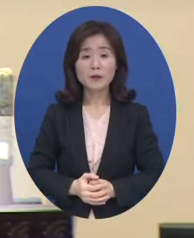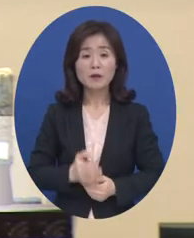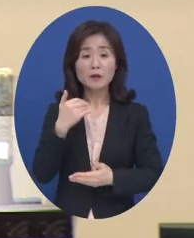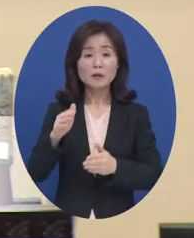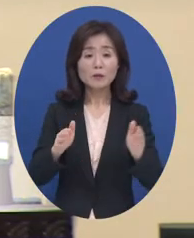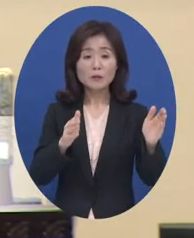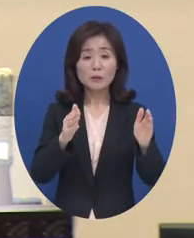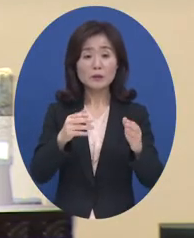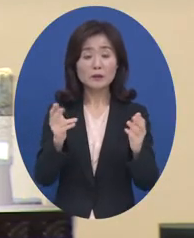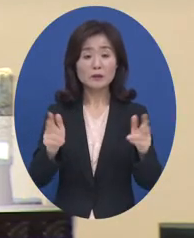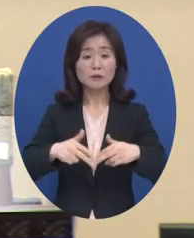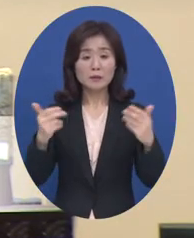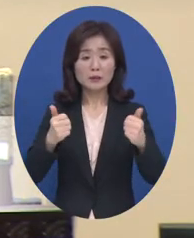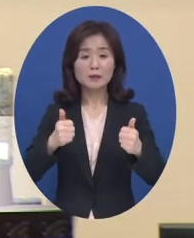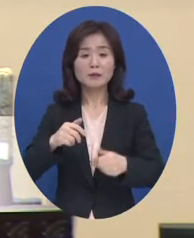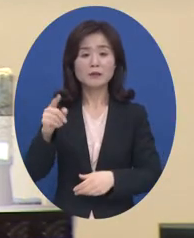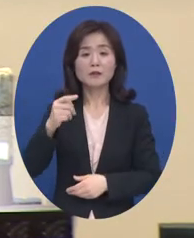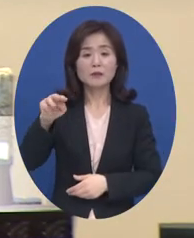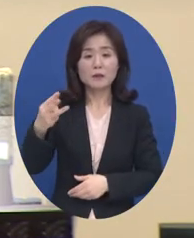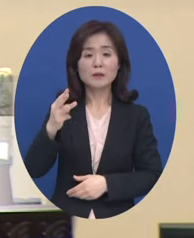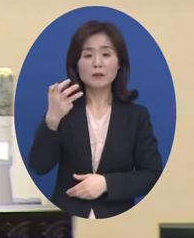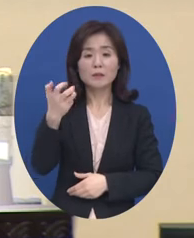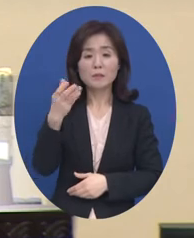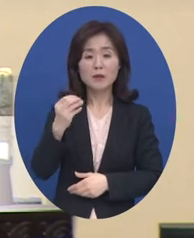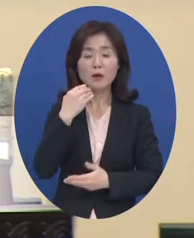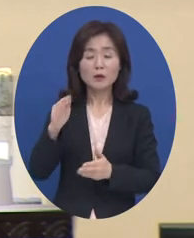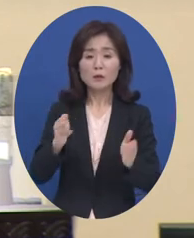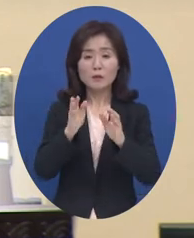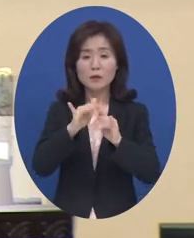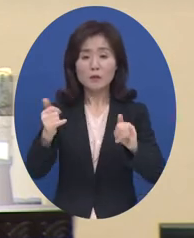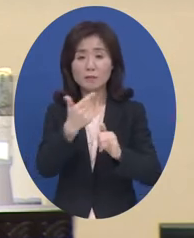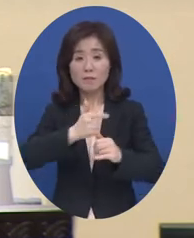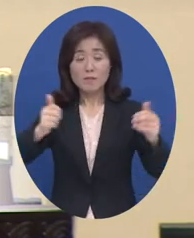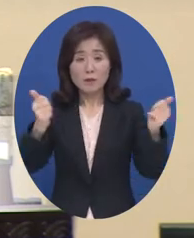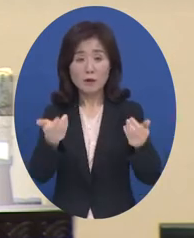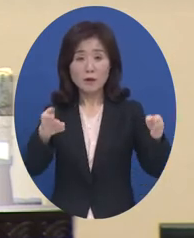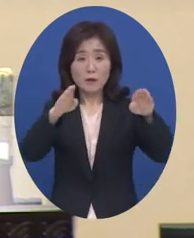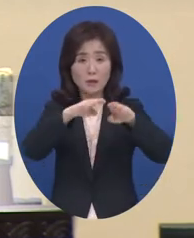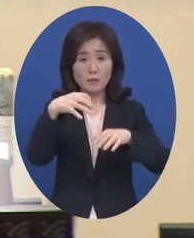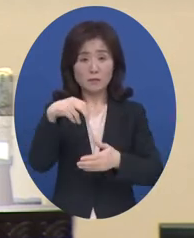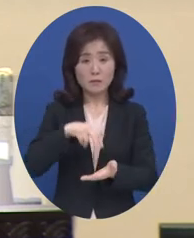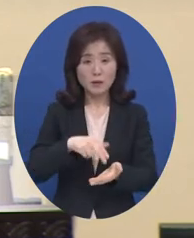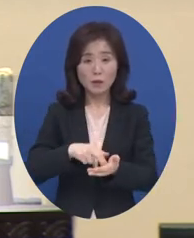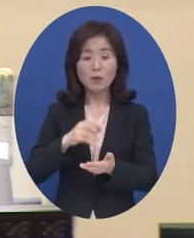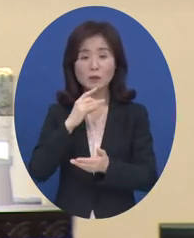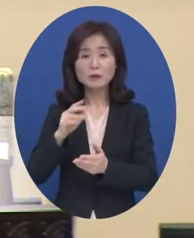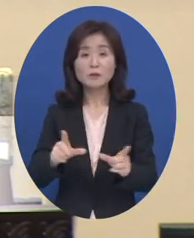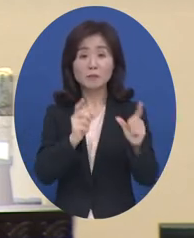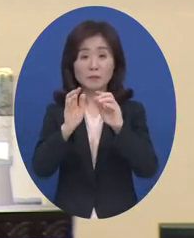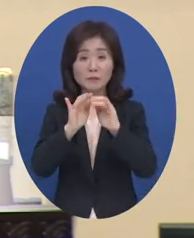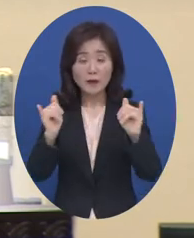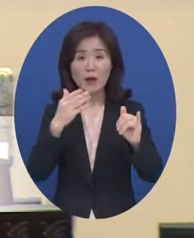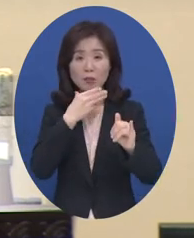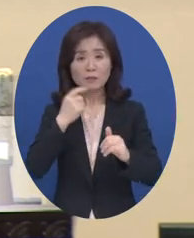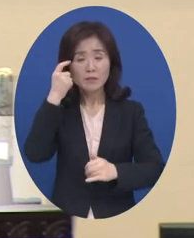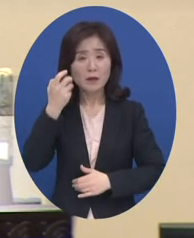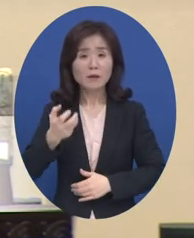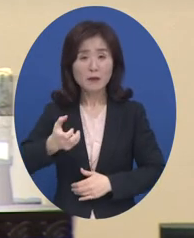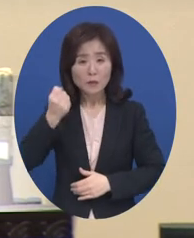전 370만 병 기도문의 데이 기관으로서 오직 고문의 행복만을 생각하며